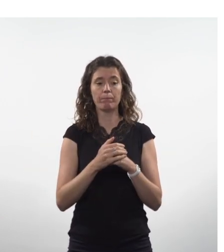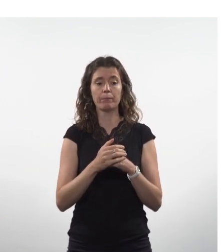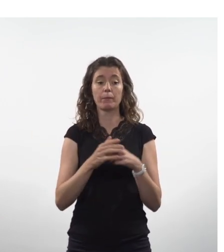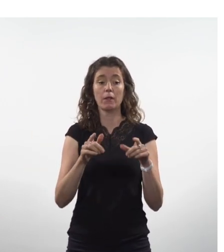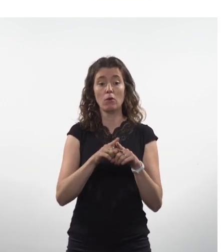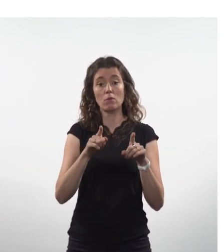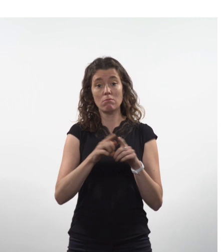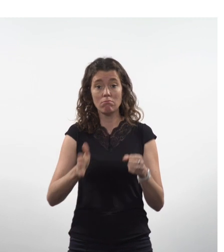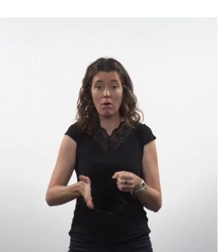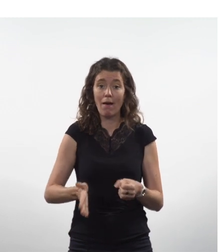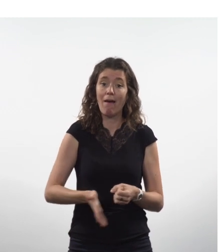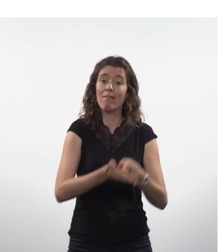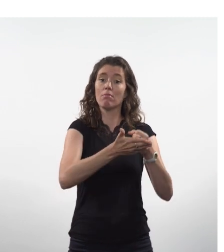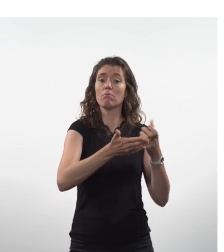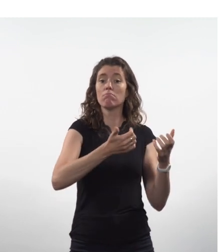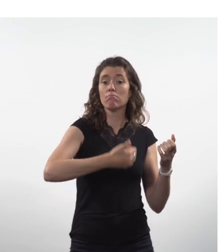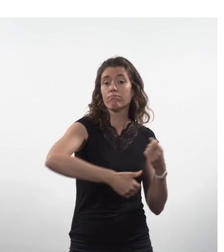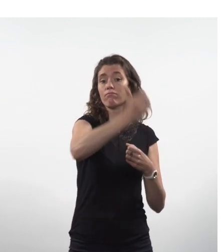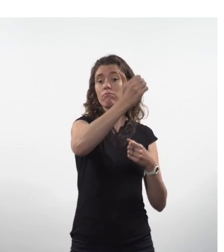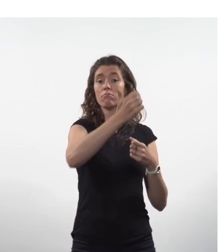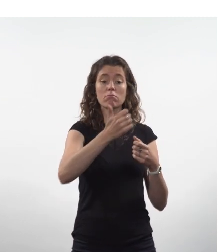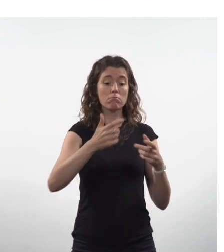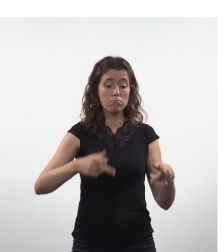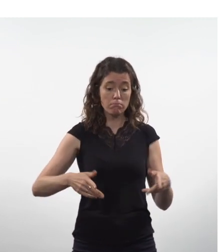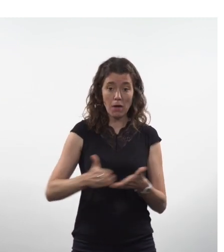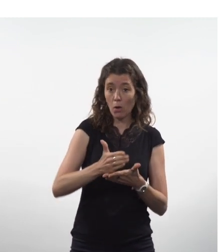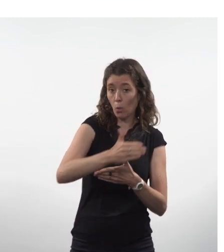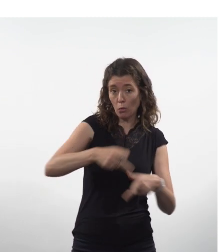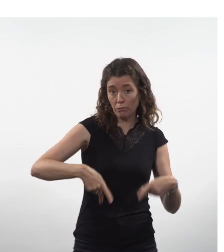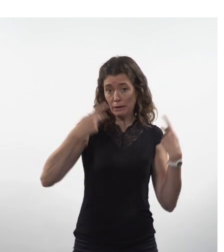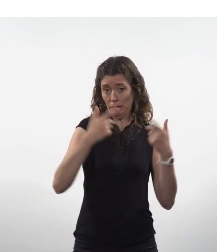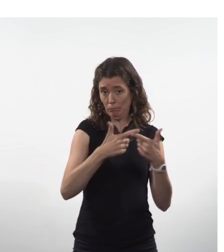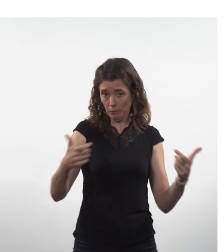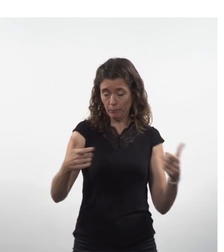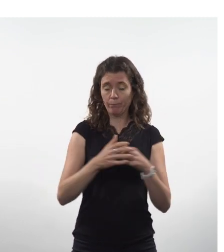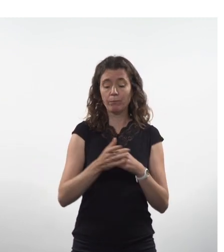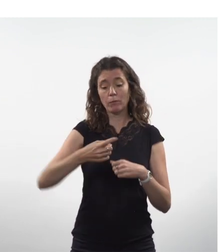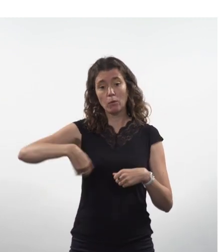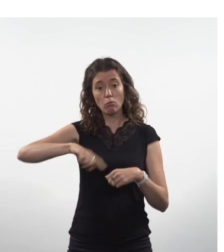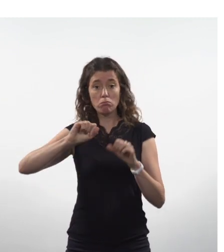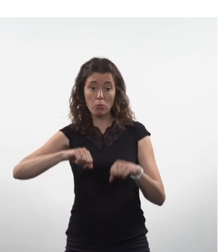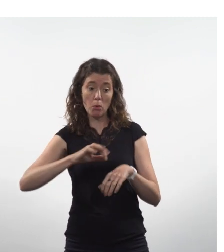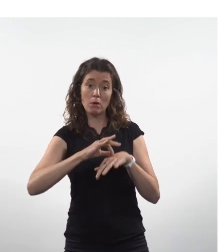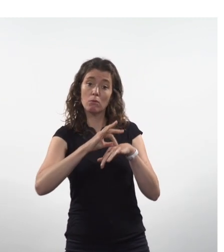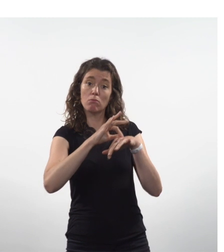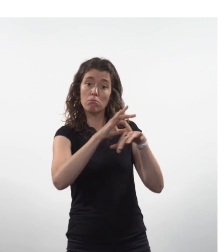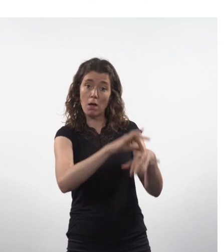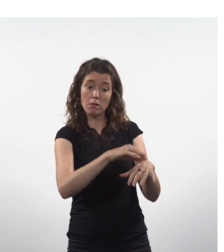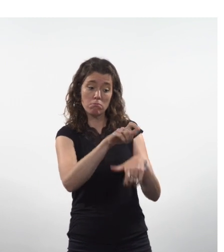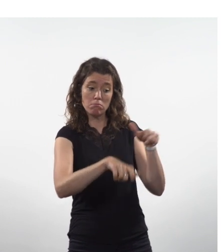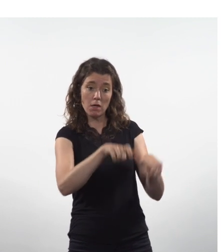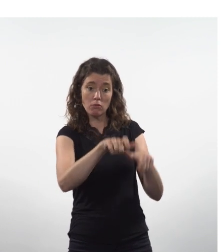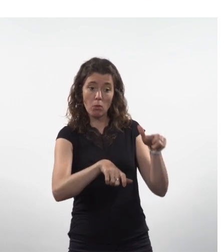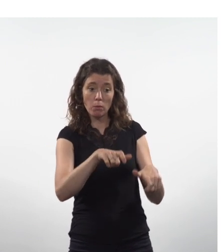surtout l'autonomie dans tous les parcours de vie. Et pour cela, on peut accompagner ces personnes à travers